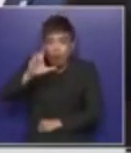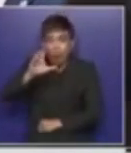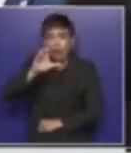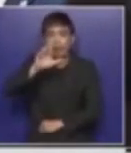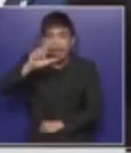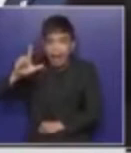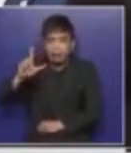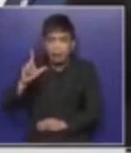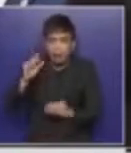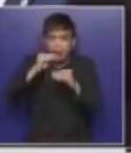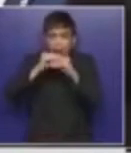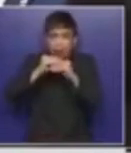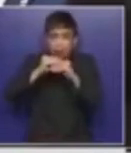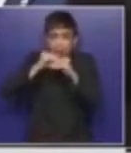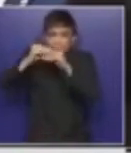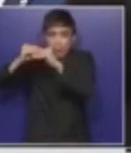มาแล้วท่านก็ผูกพันในปีต่อต่อไปที่เหลือครับสุดท้ายนี้นะครับท่านก็ได้เรียนน้ำอยู่ดีท่านนายกตีครับท่านอย่างนี้ผมไปไหนดีครับถ้าต้องมาตอบผมครับว่าท่านจะซื้อลืมน้ำไปทำอะไรครับ